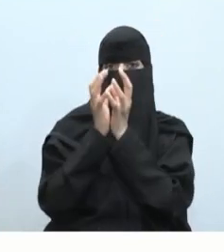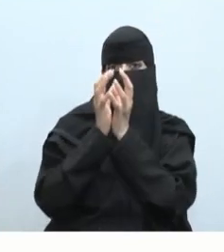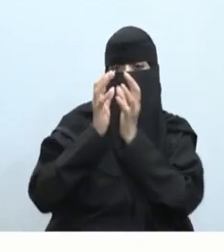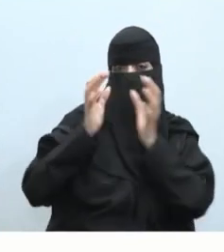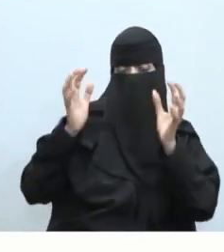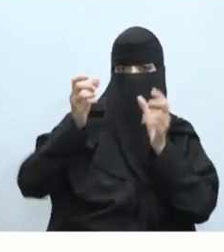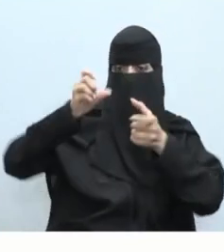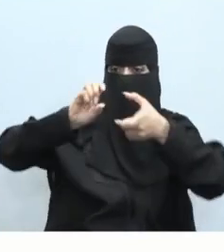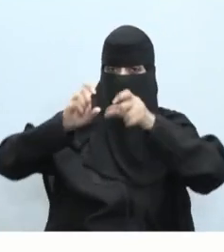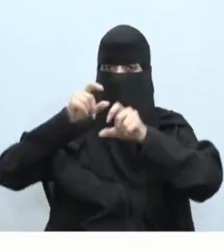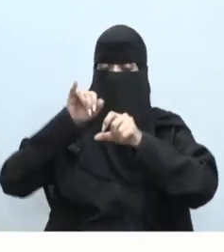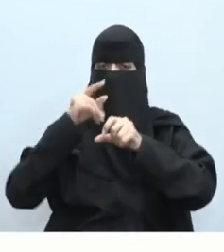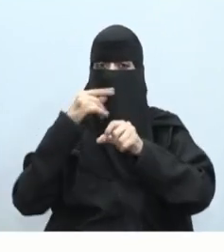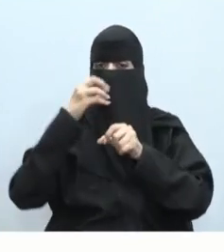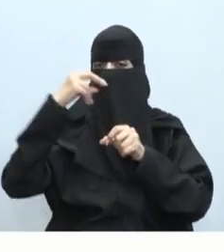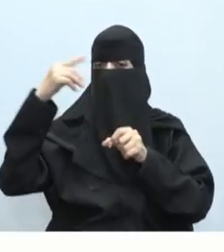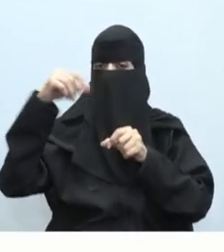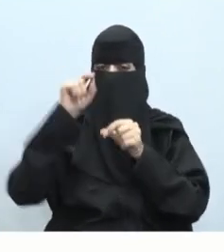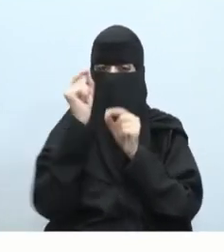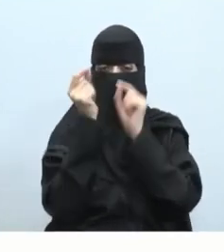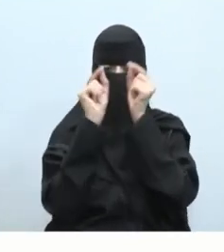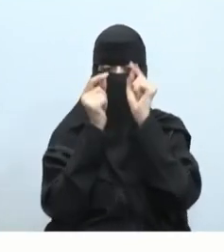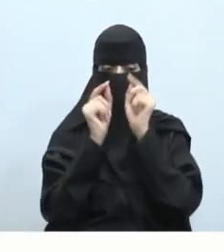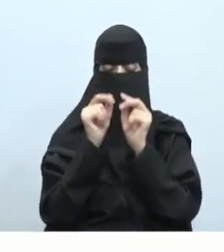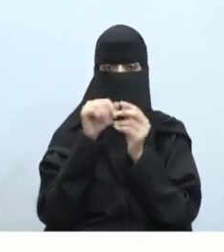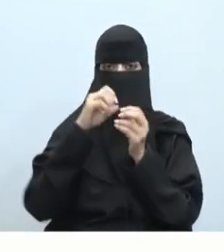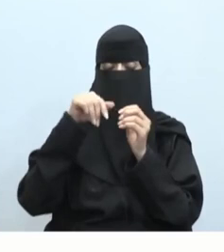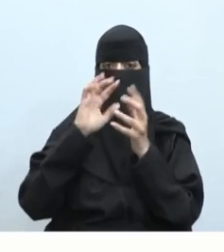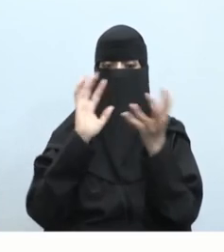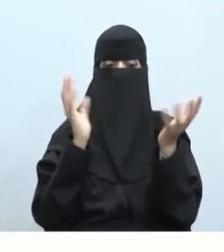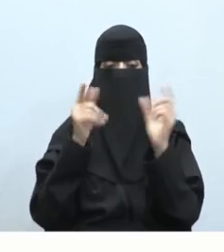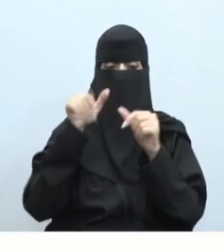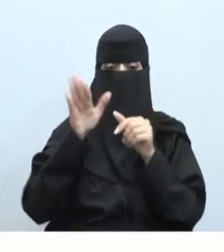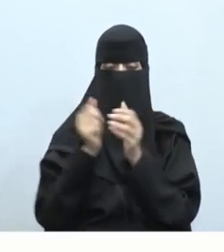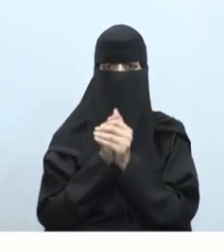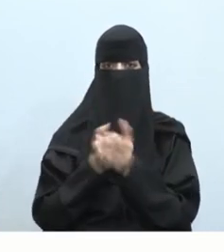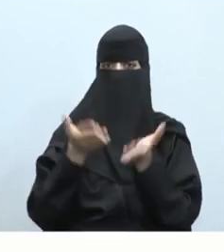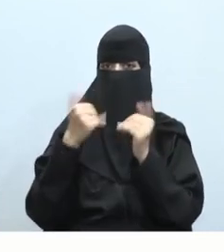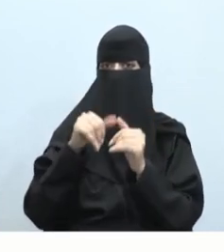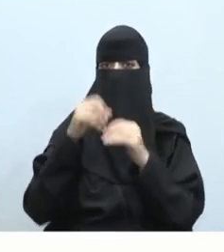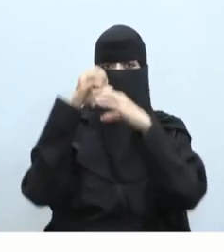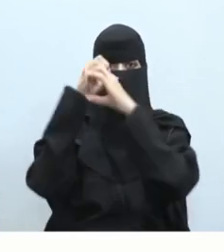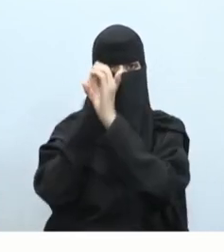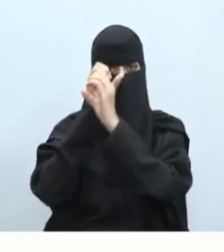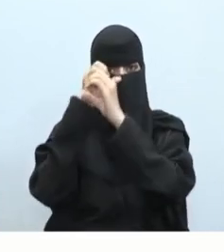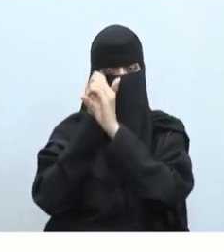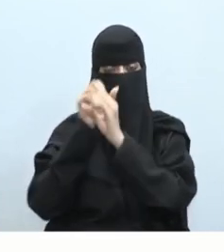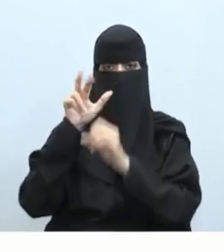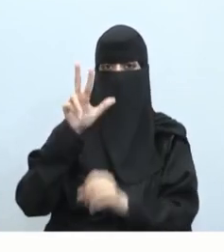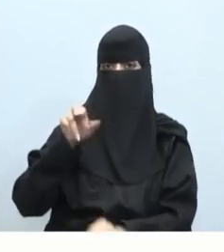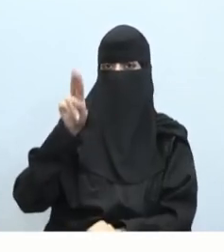من غازات وجزيئات كونيه التلسكوب بماذا نستخدمه لماذا